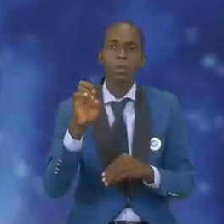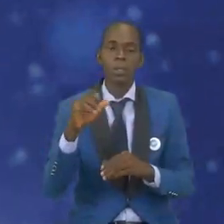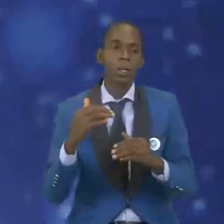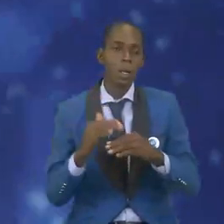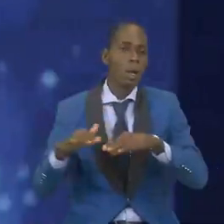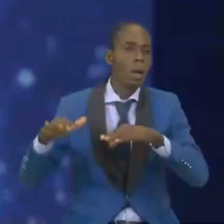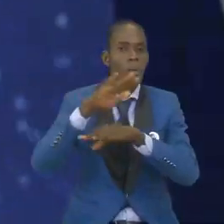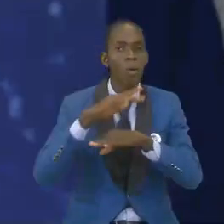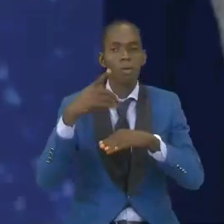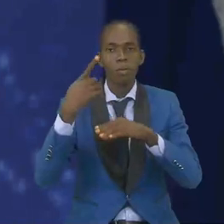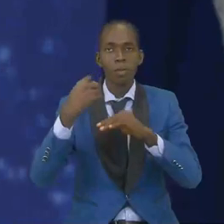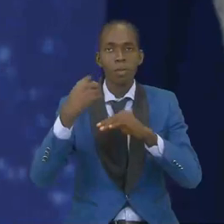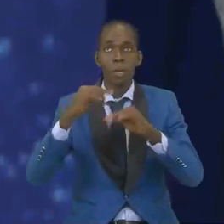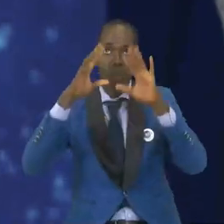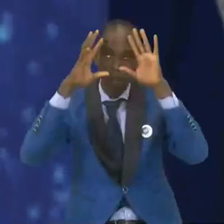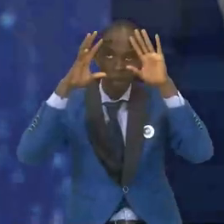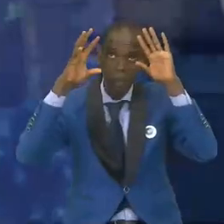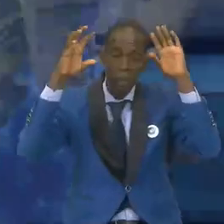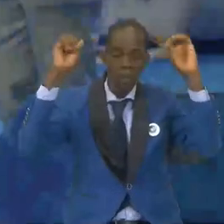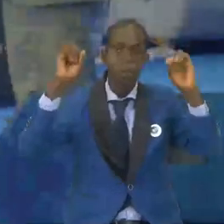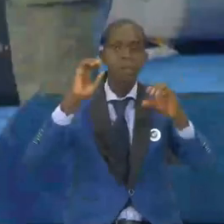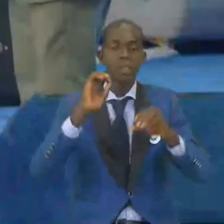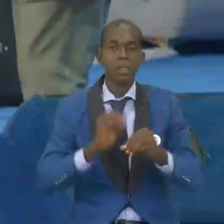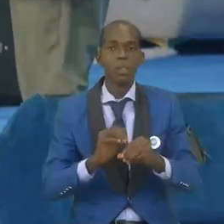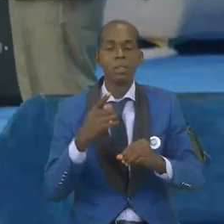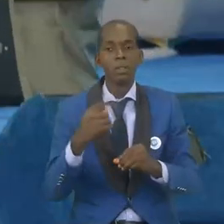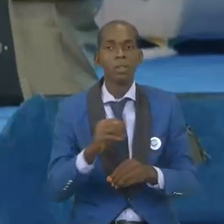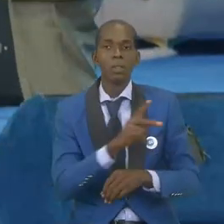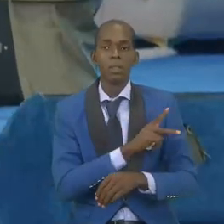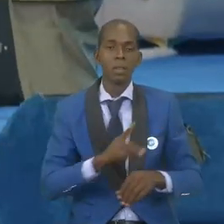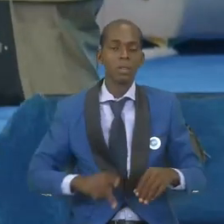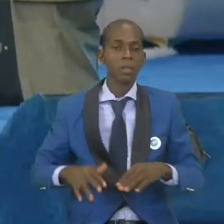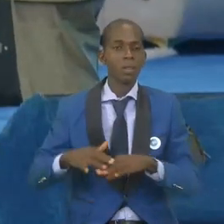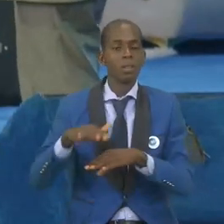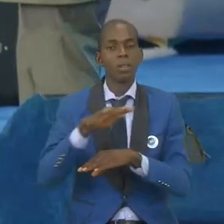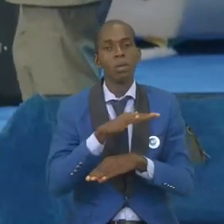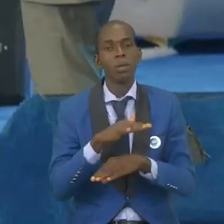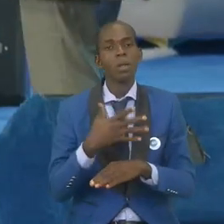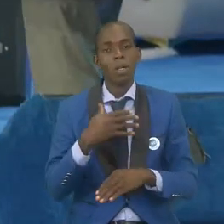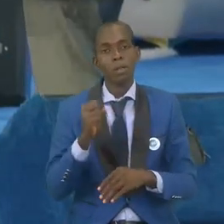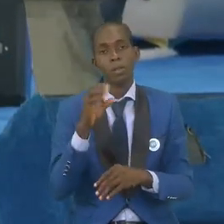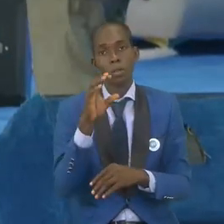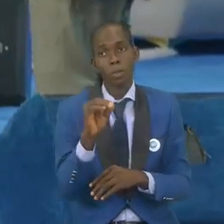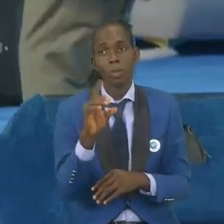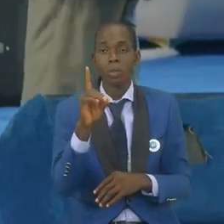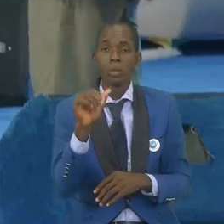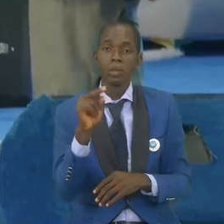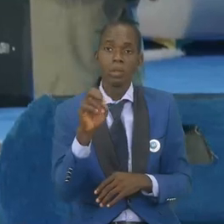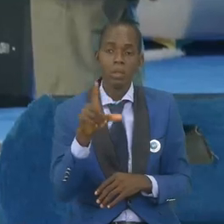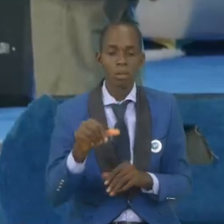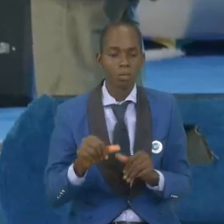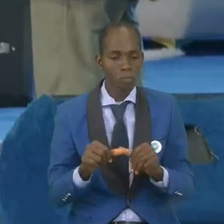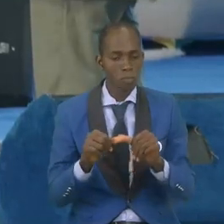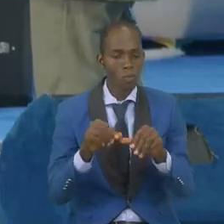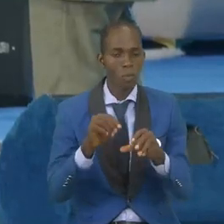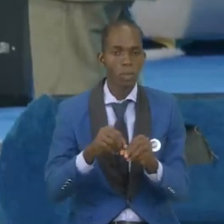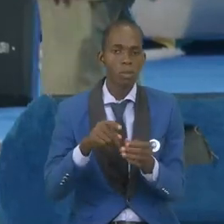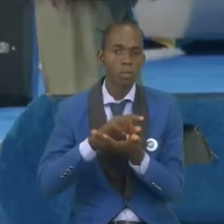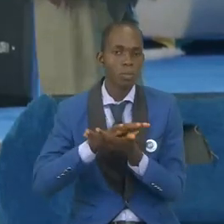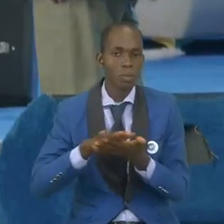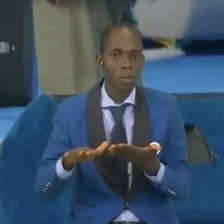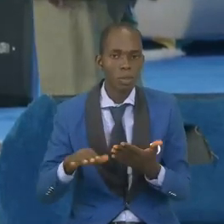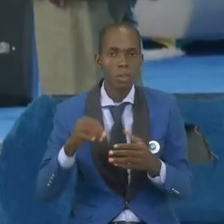Et il allait donc l'établir au-dessus des satrapes de son royaume. Alors,